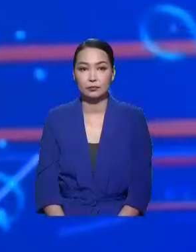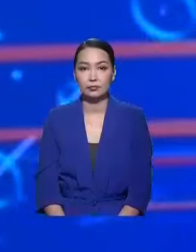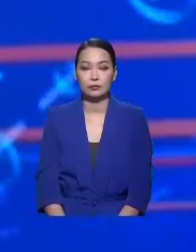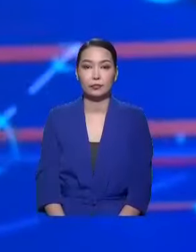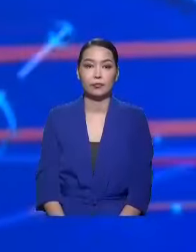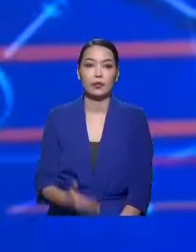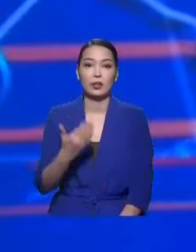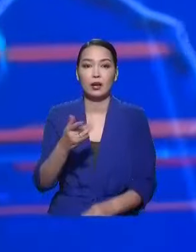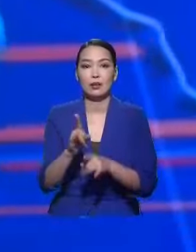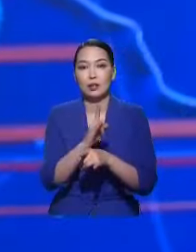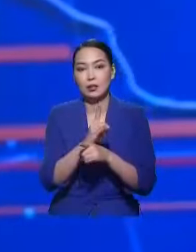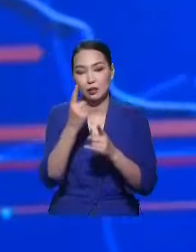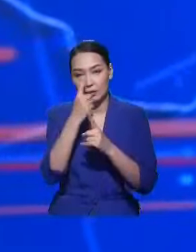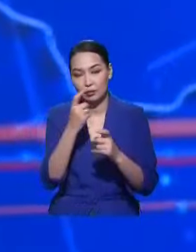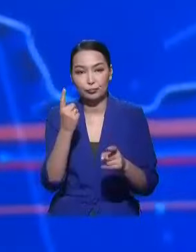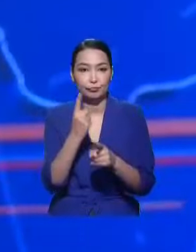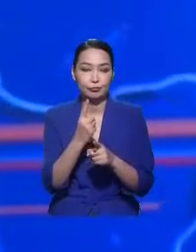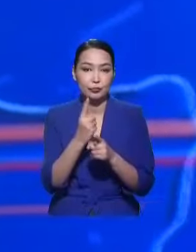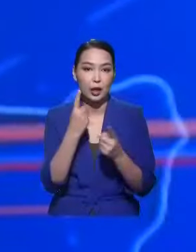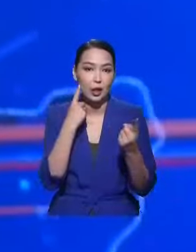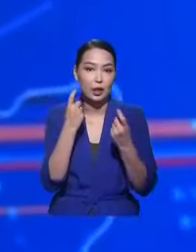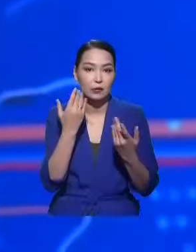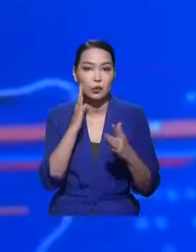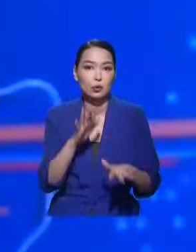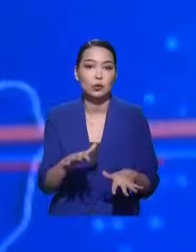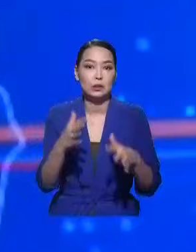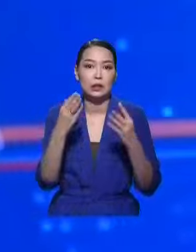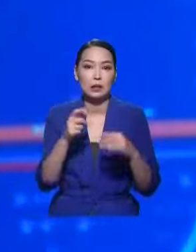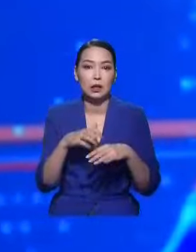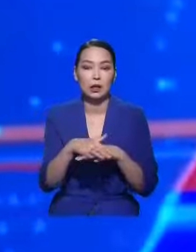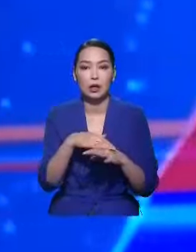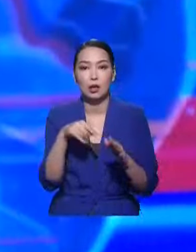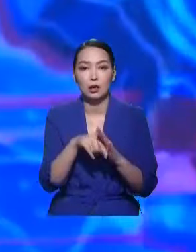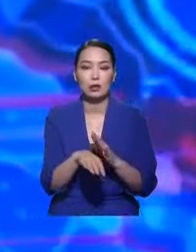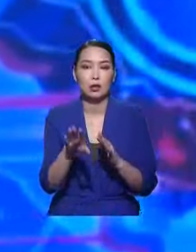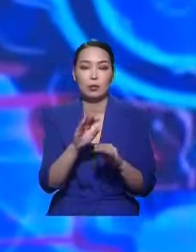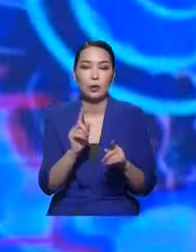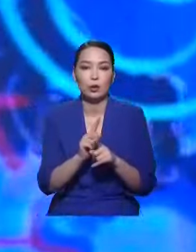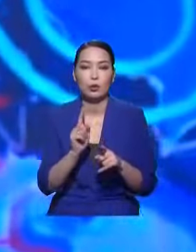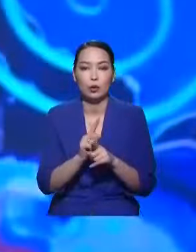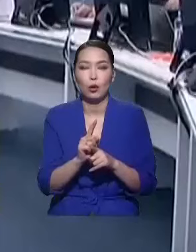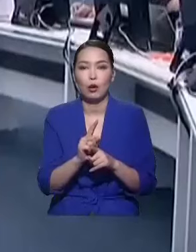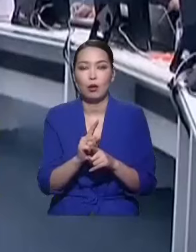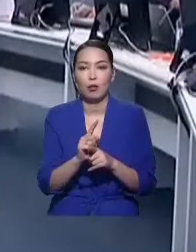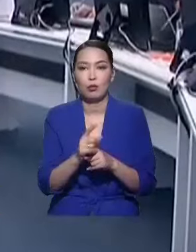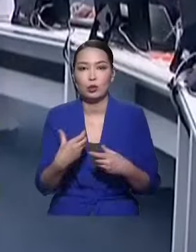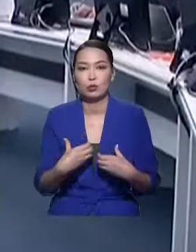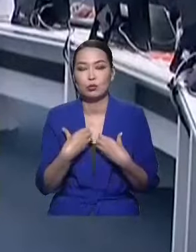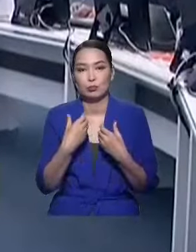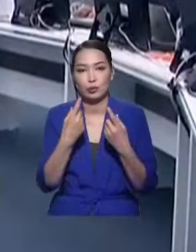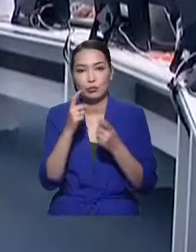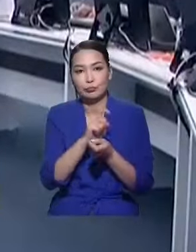Елде жалған ақпарат таралмауы тиіс. Әсіресе су тасқының кезеңінде халық арасында дүрбелең тудырмауы қажет. Бүгін мәдениет және